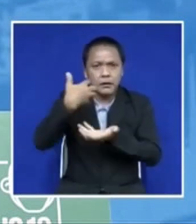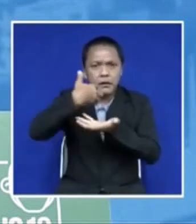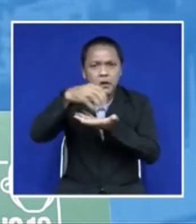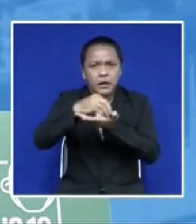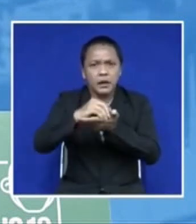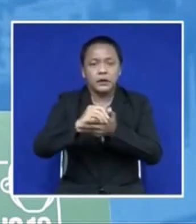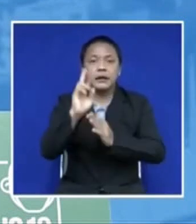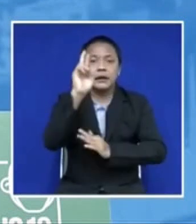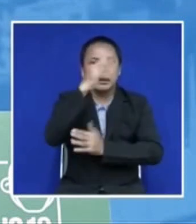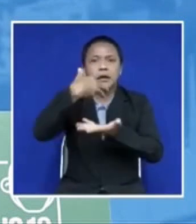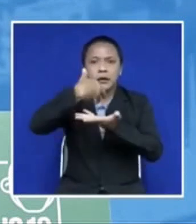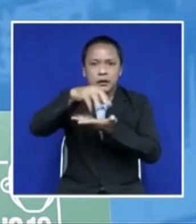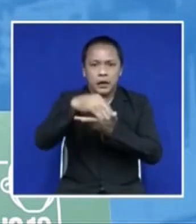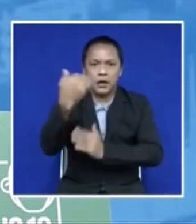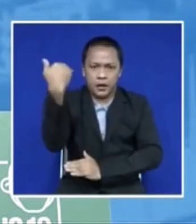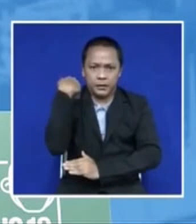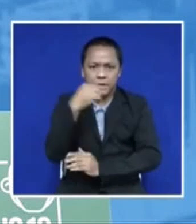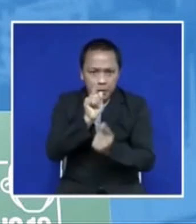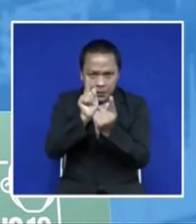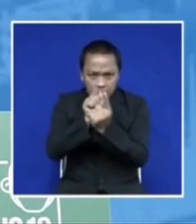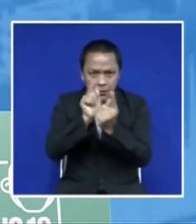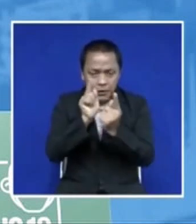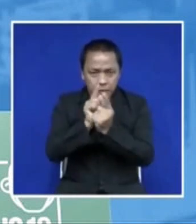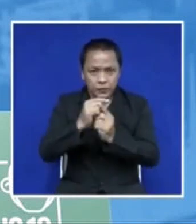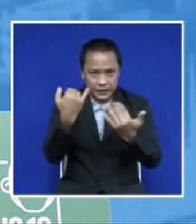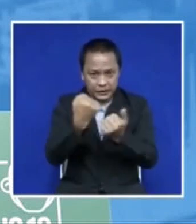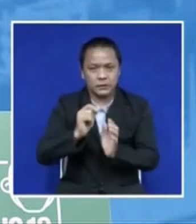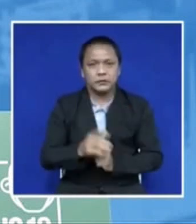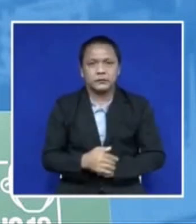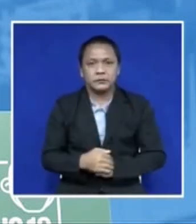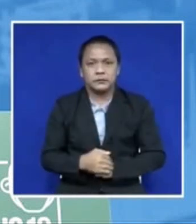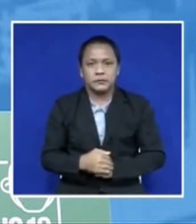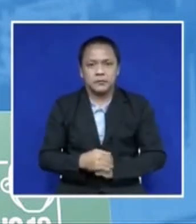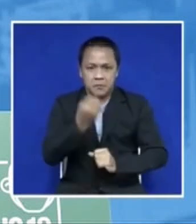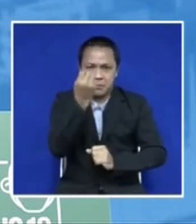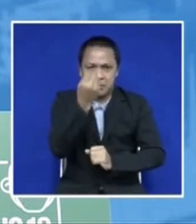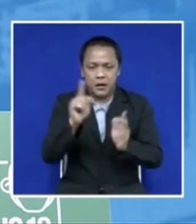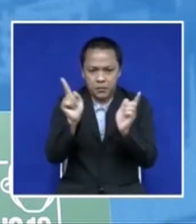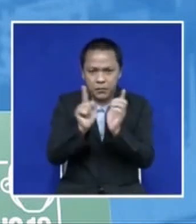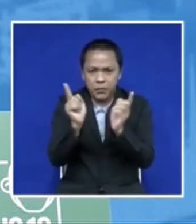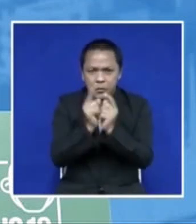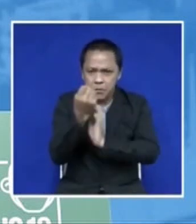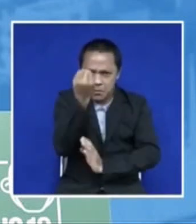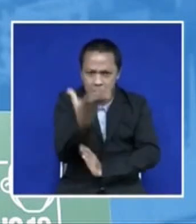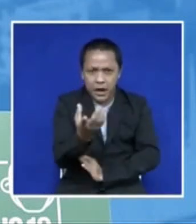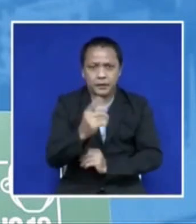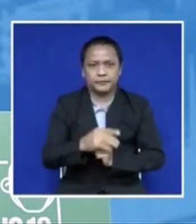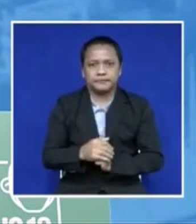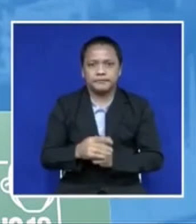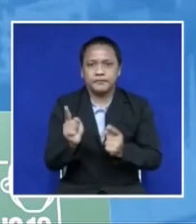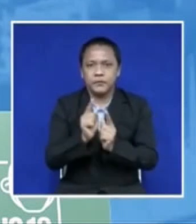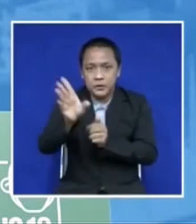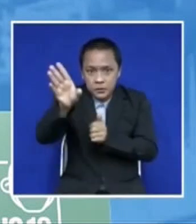ต้นเชื้อรายแรกแต่ต้องติดมาจากที่อื่นทำกรมควบคุมโรคแล้วก็จังหวัดเองมีการพยายามค้นหาสาเหตุการติดเชื้อและสงสัย